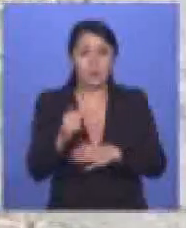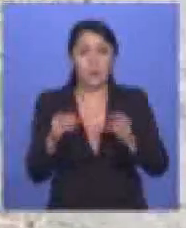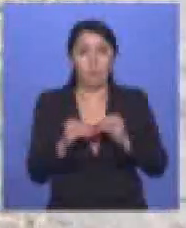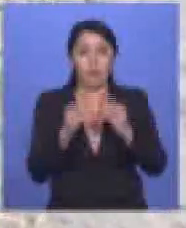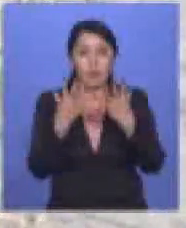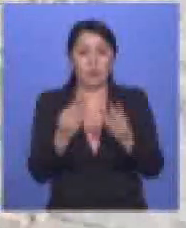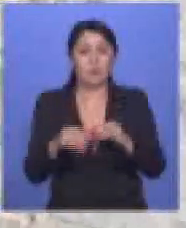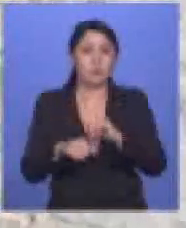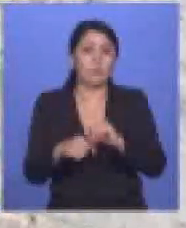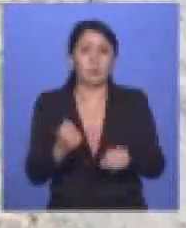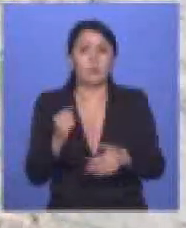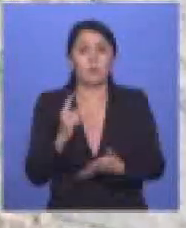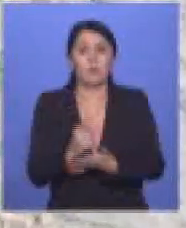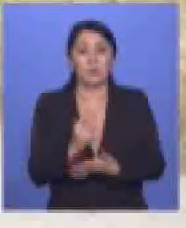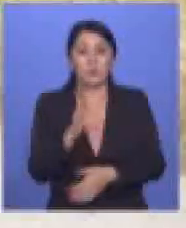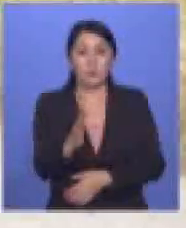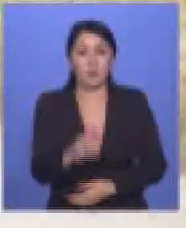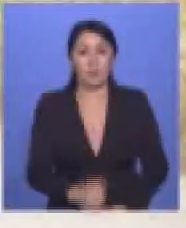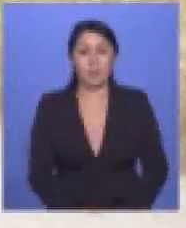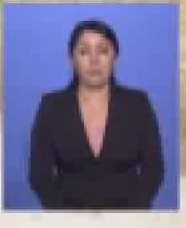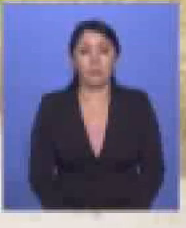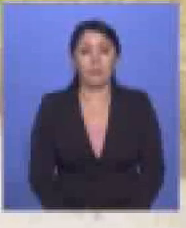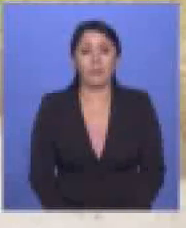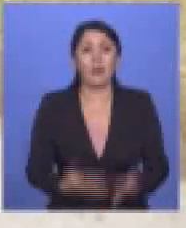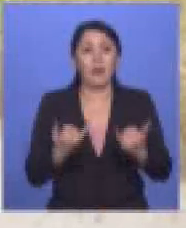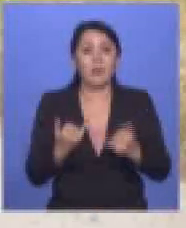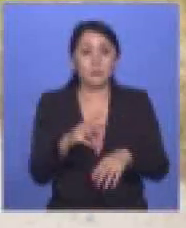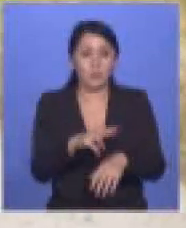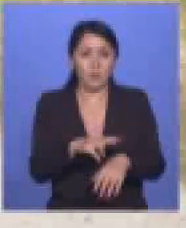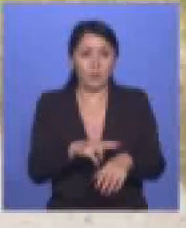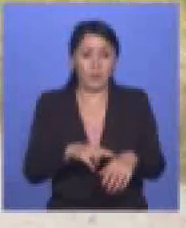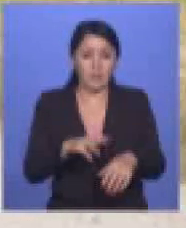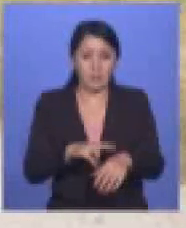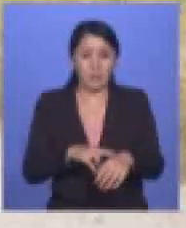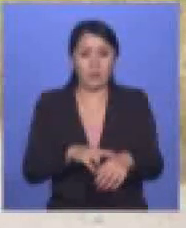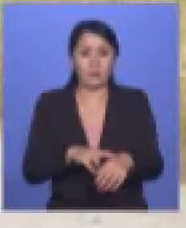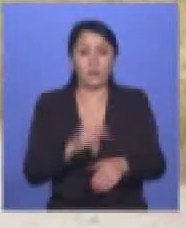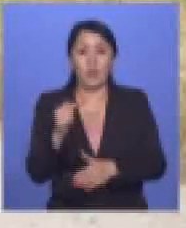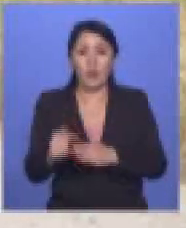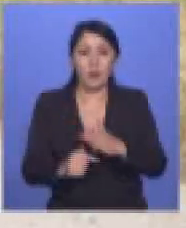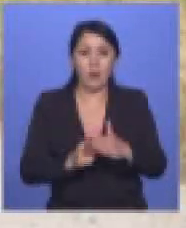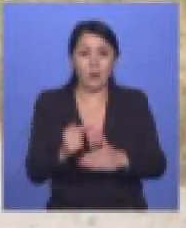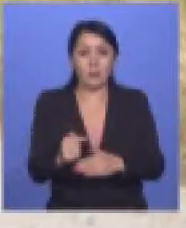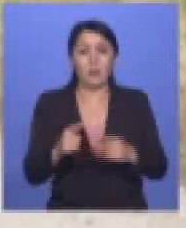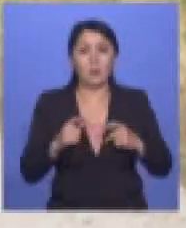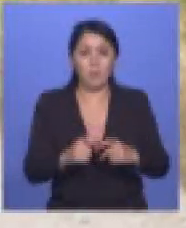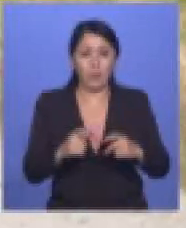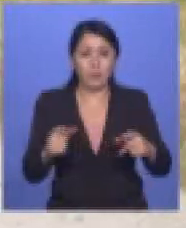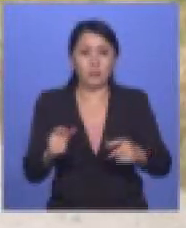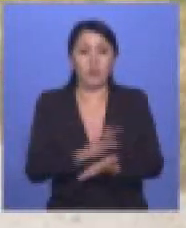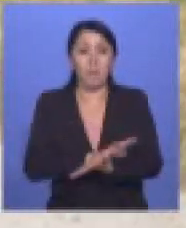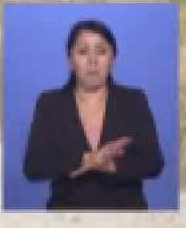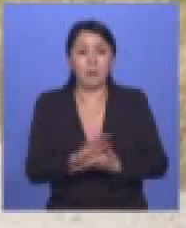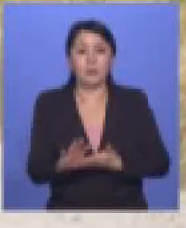ішінде бұзушылықты жоюға міндеттелді. Қазіргі уақытта полициялық учаскелік инспекторлар мен қала тұрғындарының арасында тазалықты